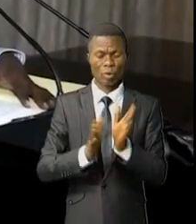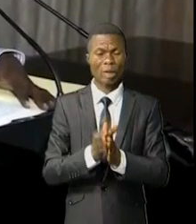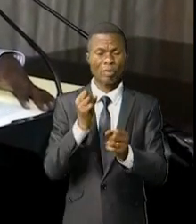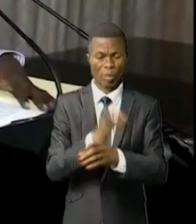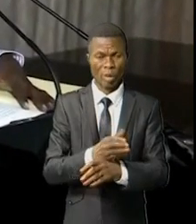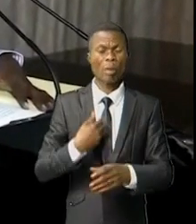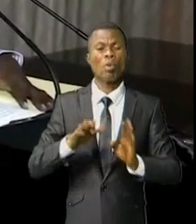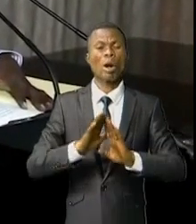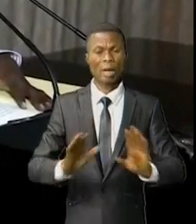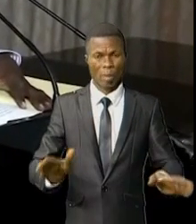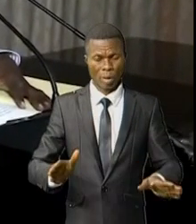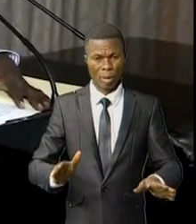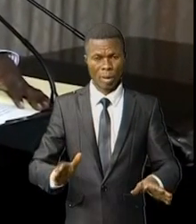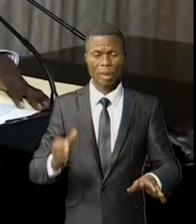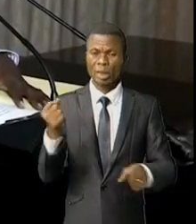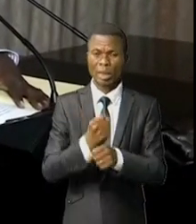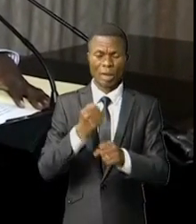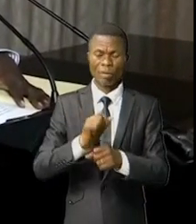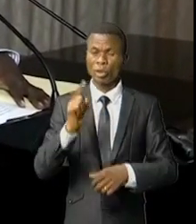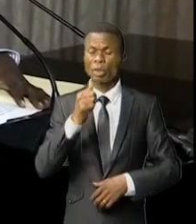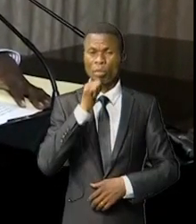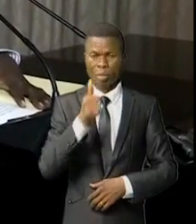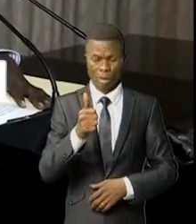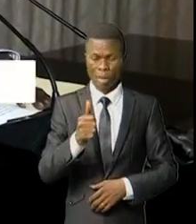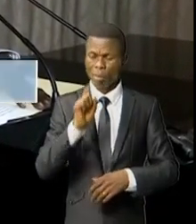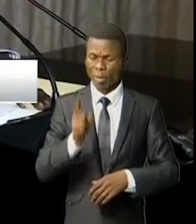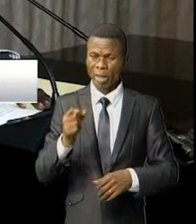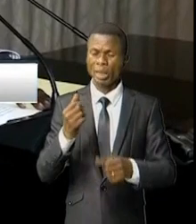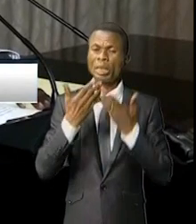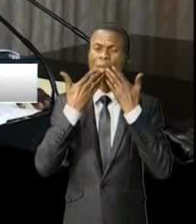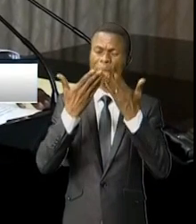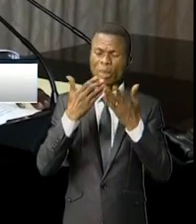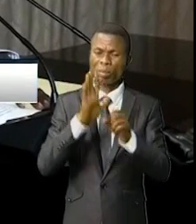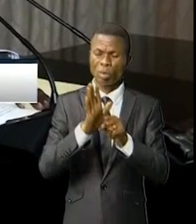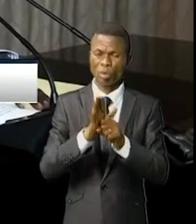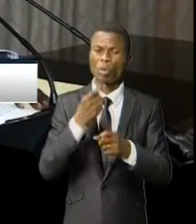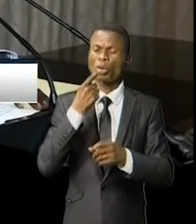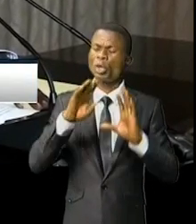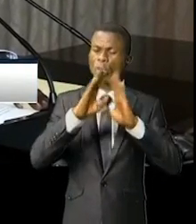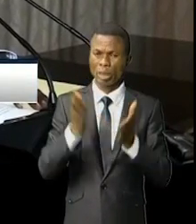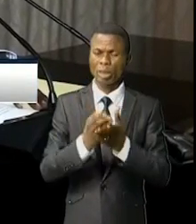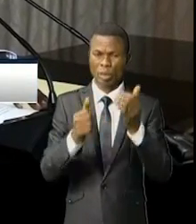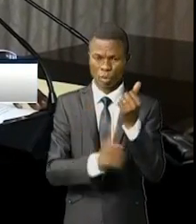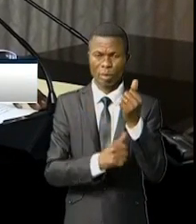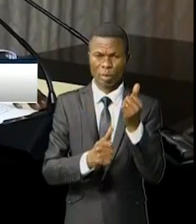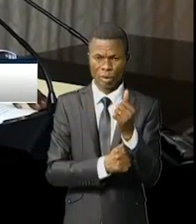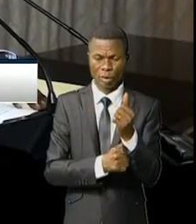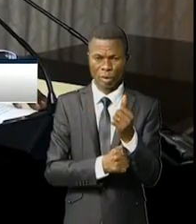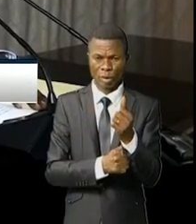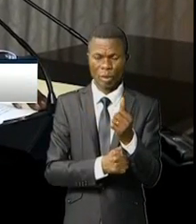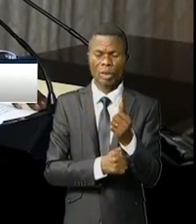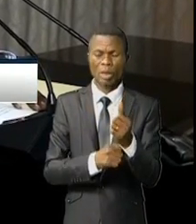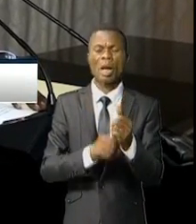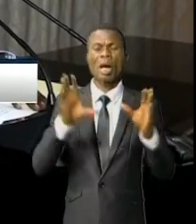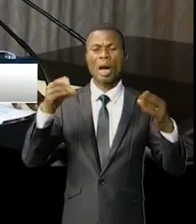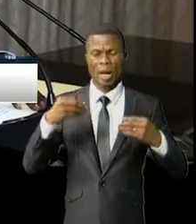saurais clôturer mon propos sans dire merci à tous ceux qui ont abusé de leur temps pour